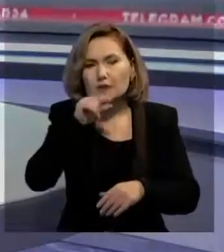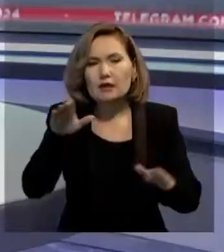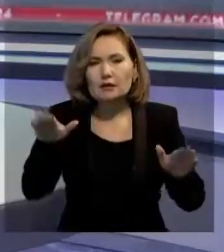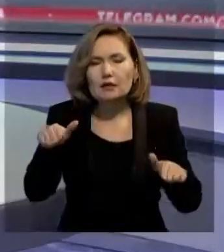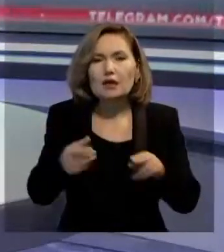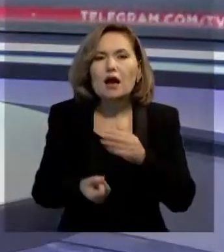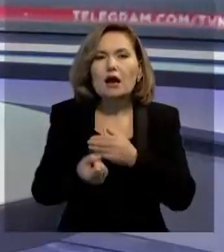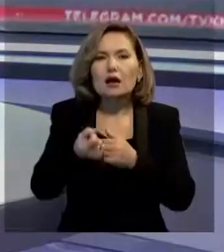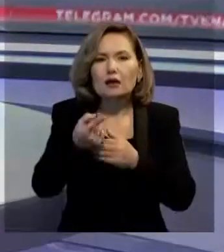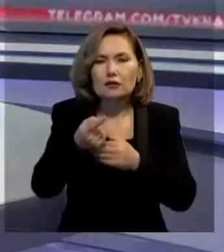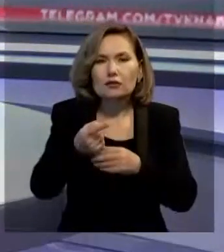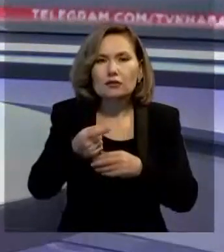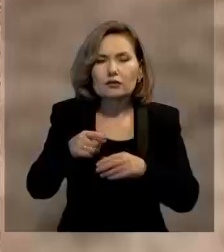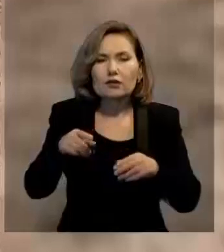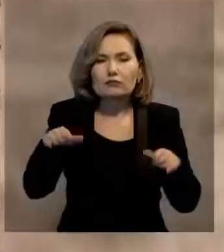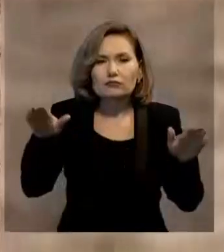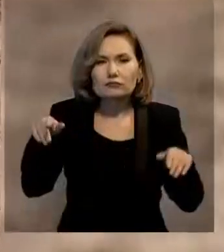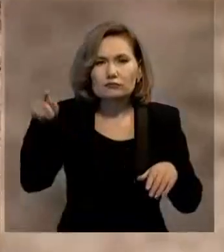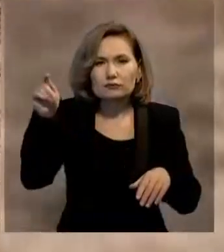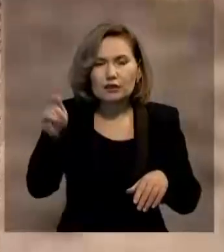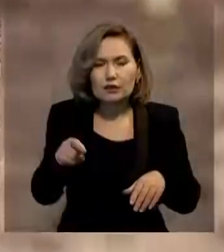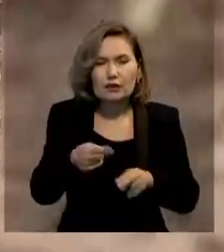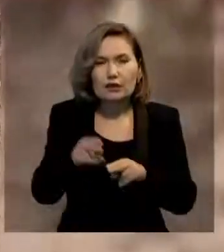жүр? Тілшіміздің материалы.